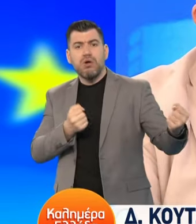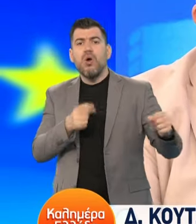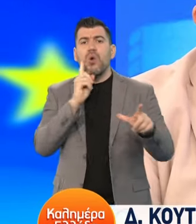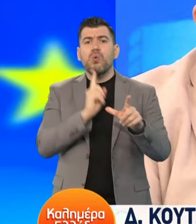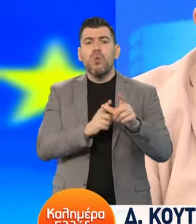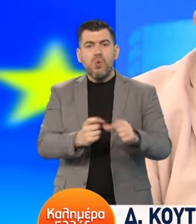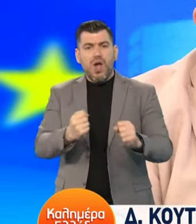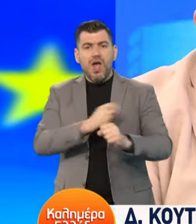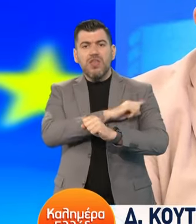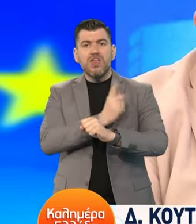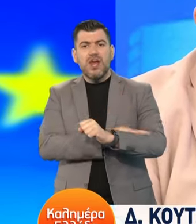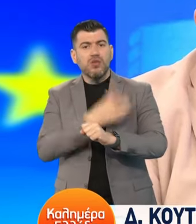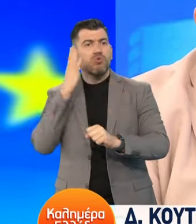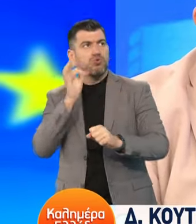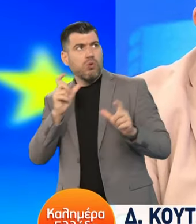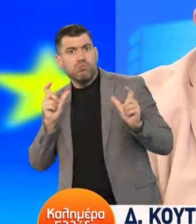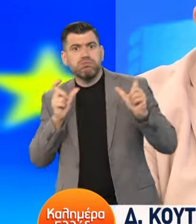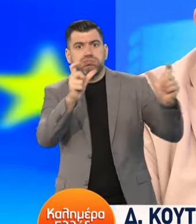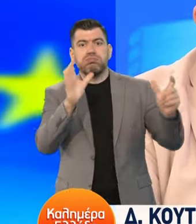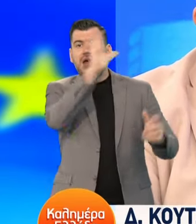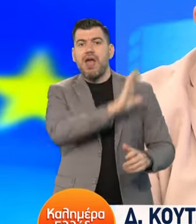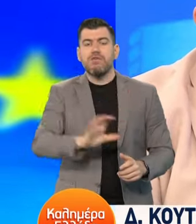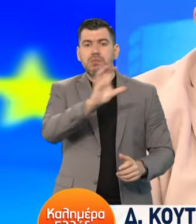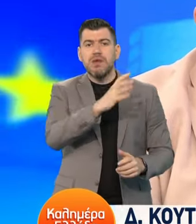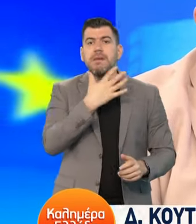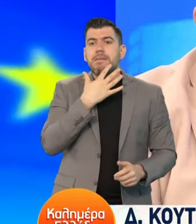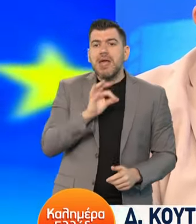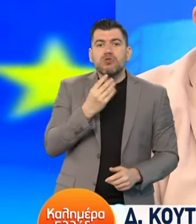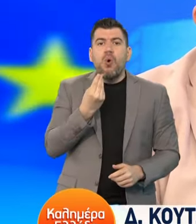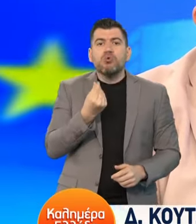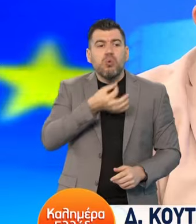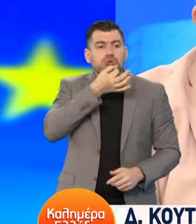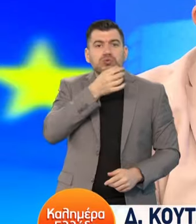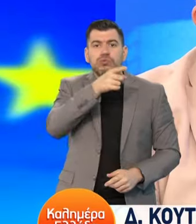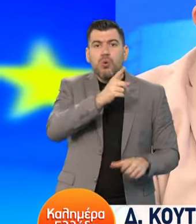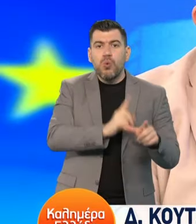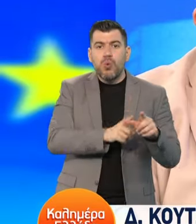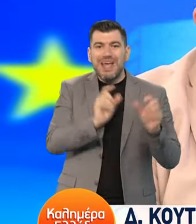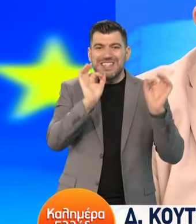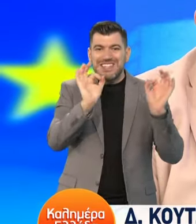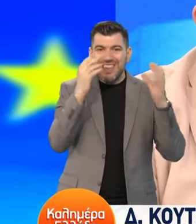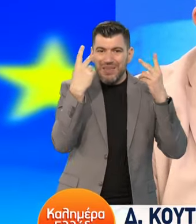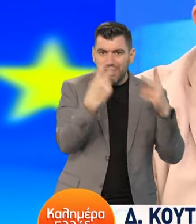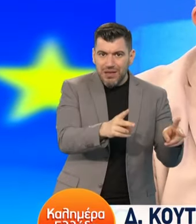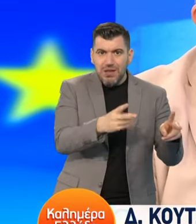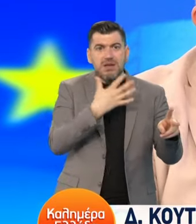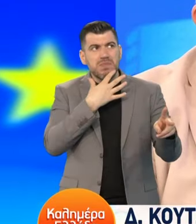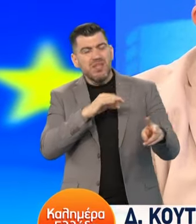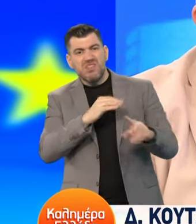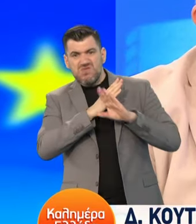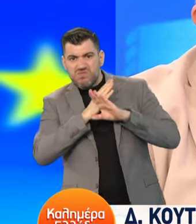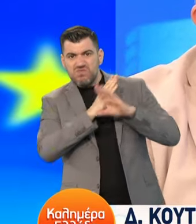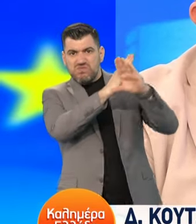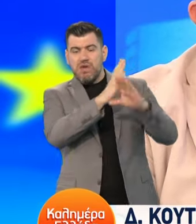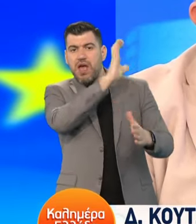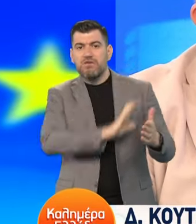για πανευρωπαϊκή αντεπίθεση. Ουσιαστικά είναι μηνύματα τα οποία είναι κατά της Ευρωπαϊκής Ένωσης και του